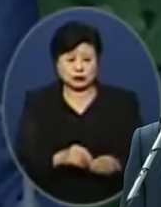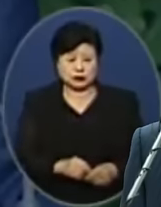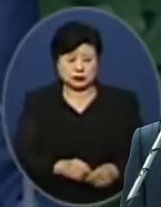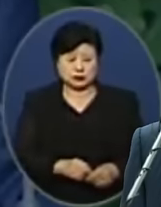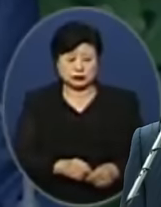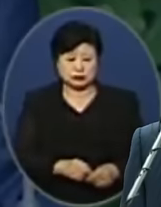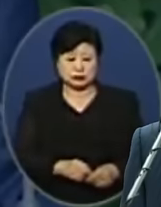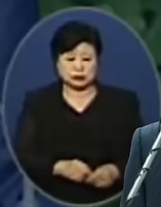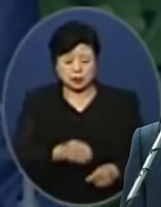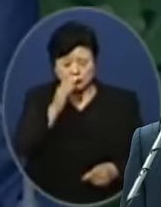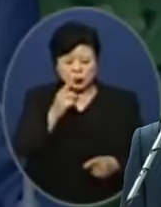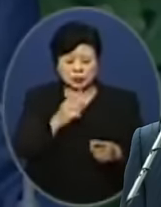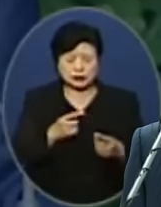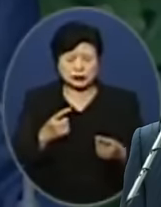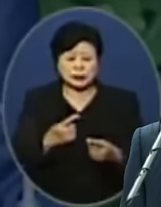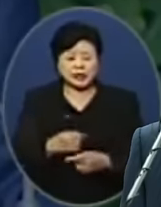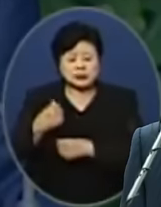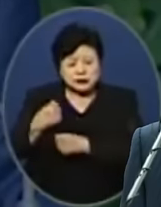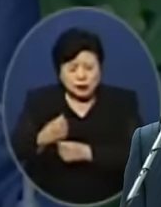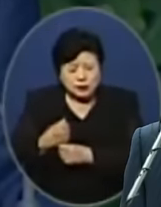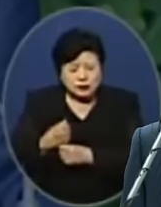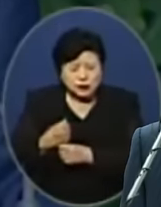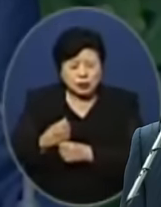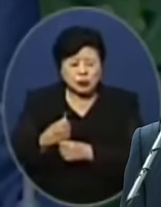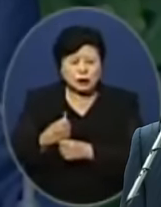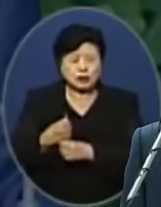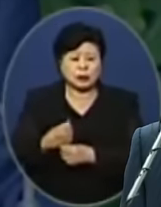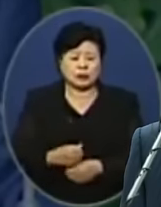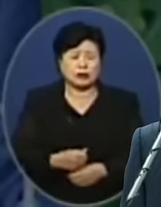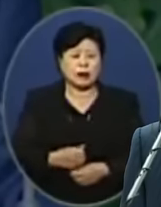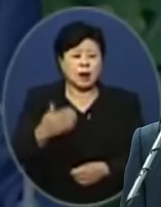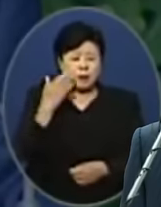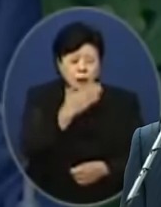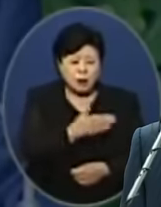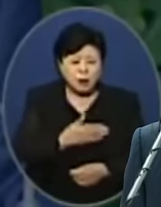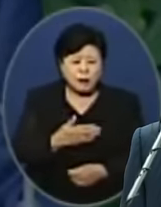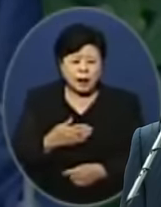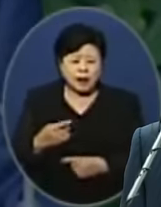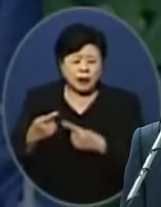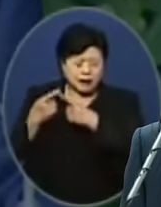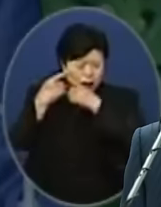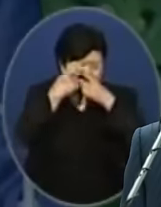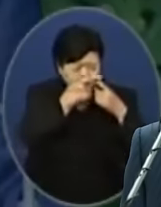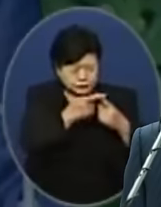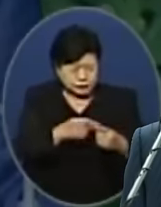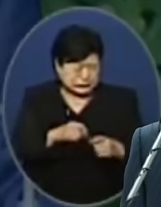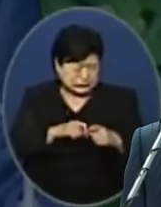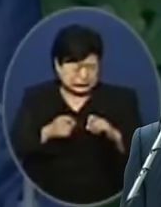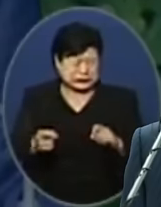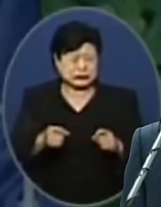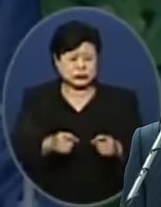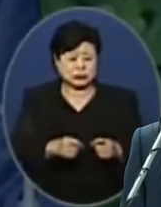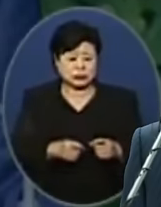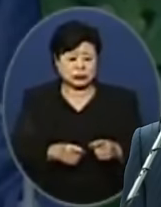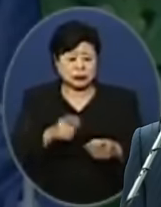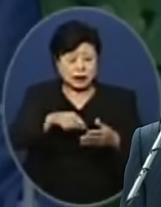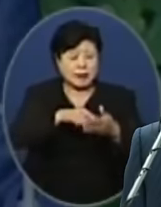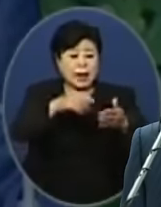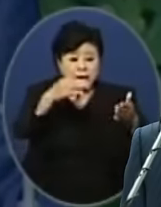질병을 대신 긁어지고 매를 맞아 온 전신이 다 찢어져서 청산해